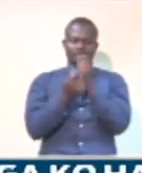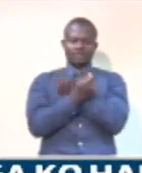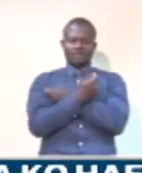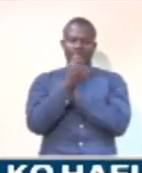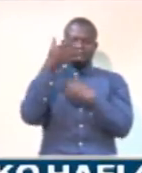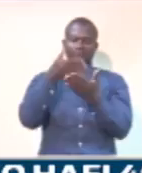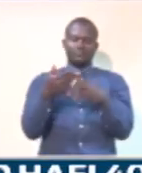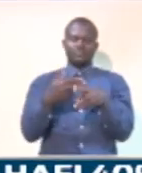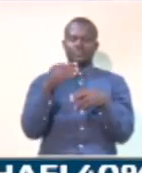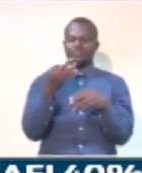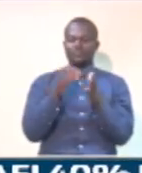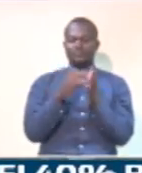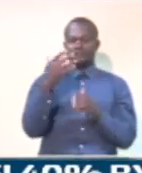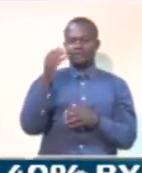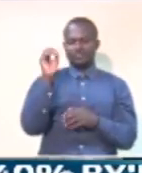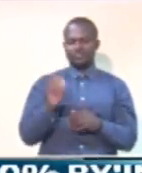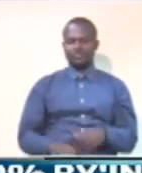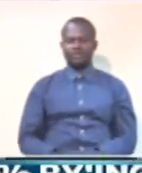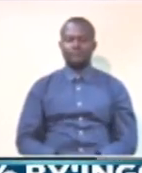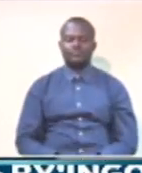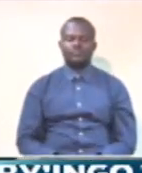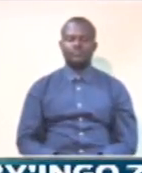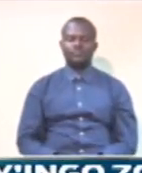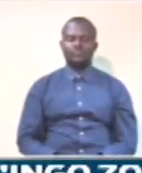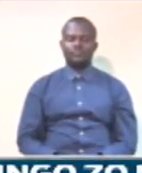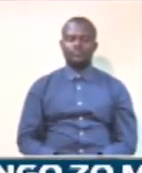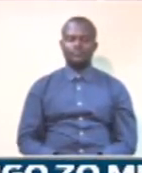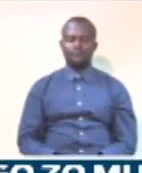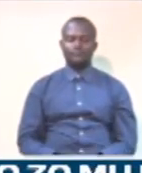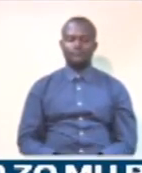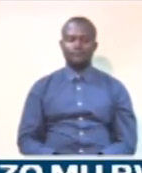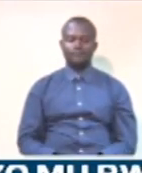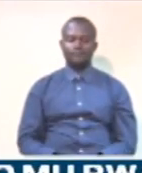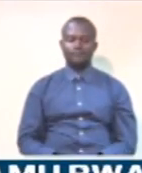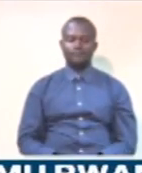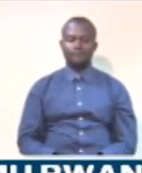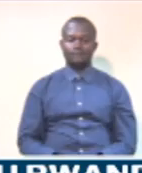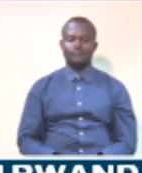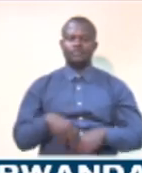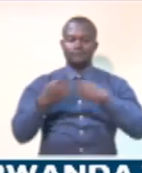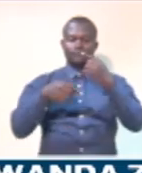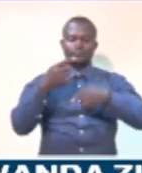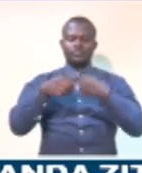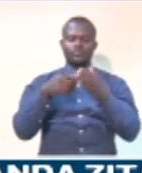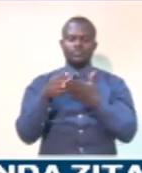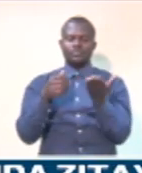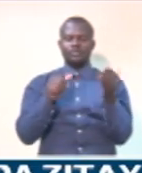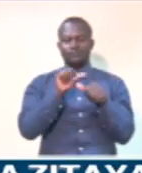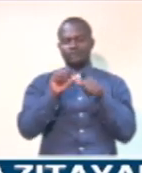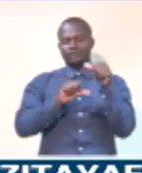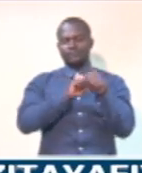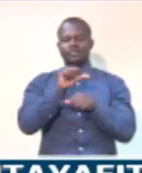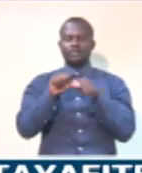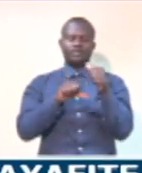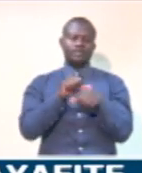rigeze kuri 3.5%. Kwizera Bosco mu mujyi wa Kigali. Hakivugwa rero cyangwa se tukivuga ku